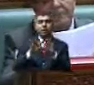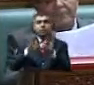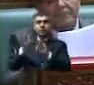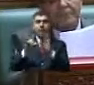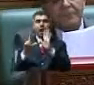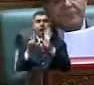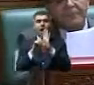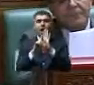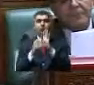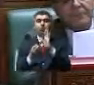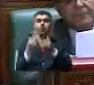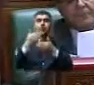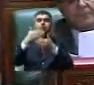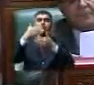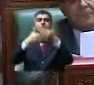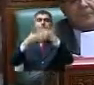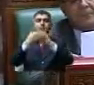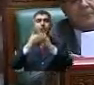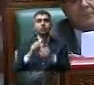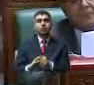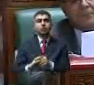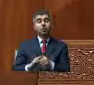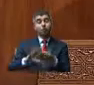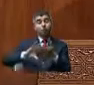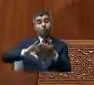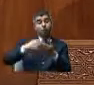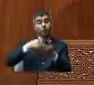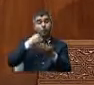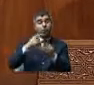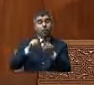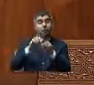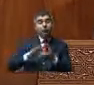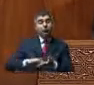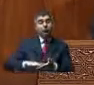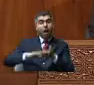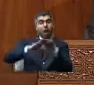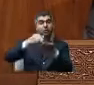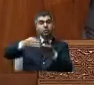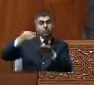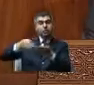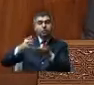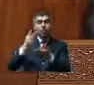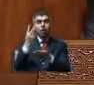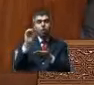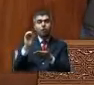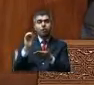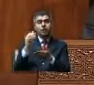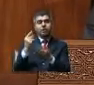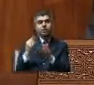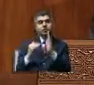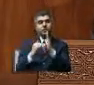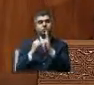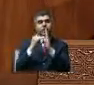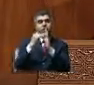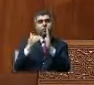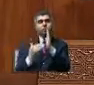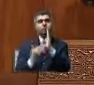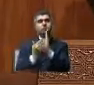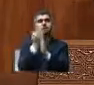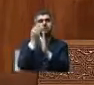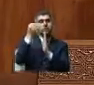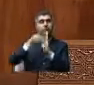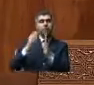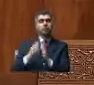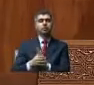للبناء. هذه كلها راهي الترجمات بهذاك التحسن الذي ما قاع لتجاوز 20 نقطة من اللي جينا الآن في